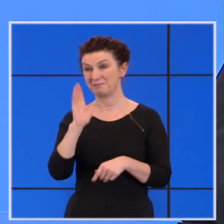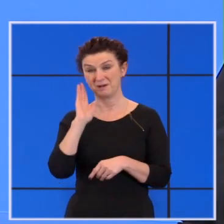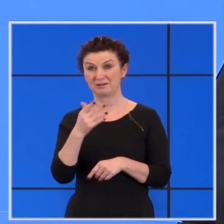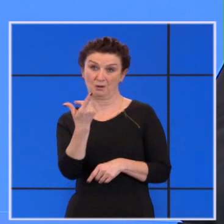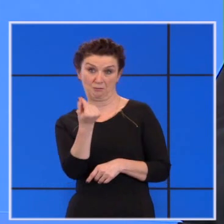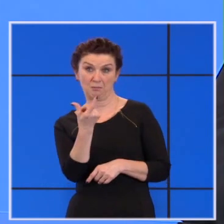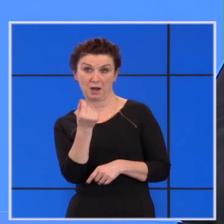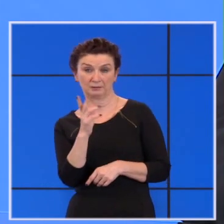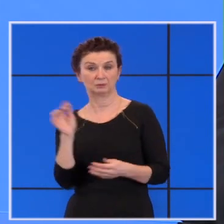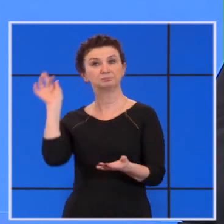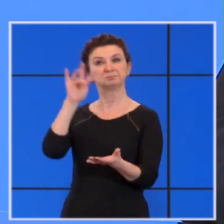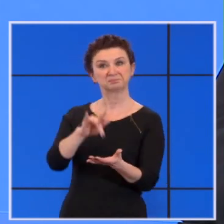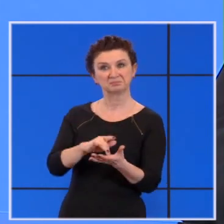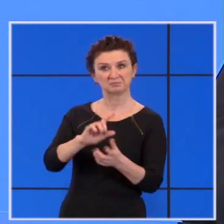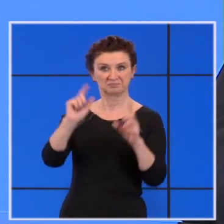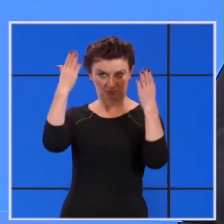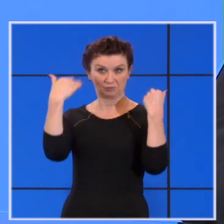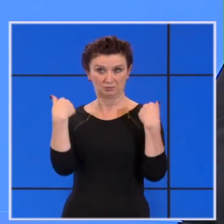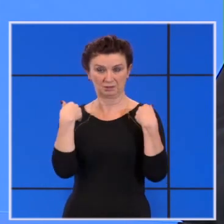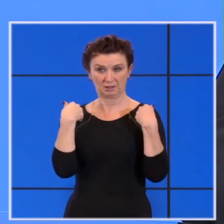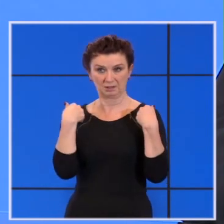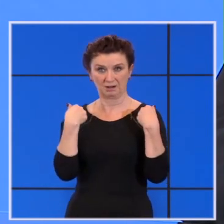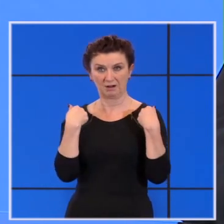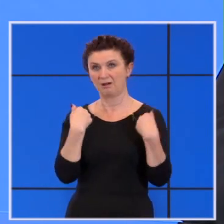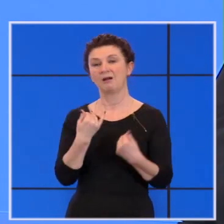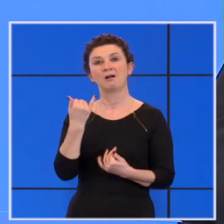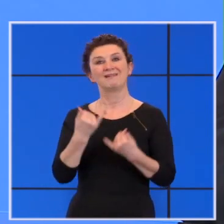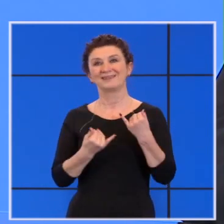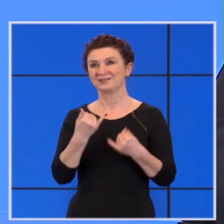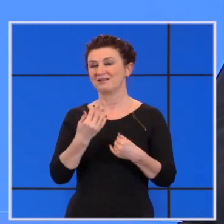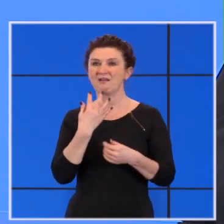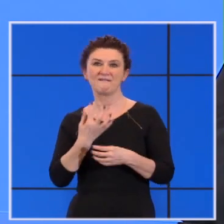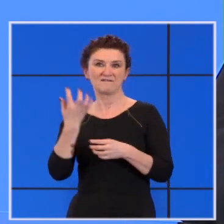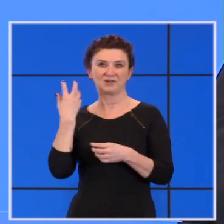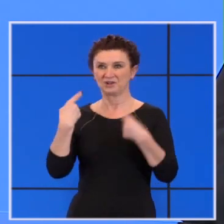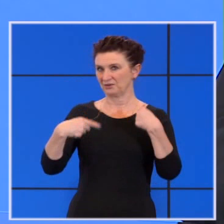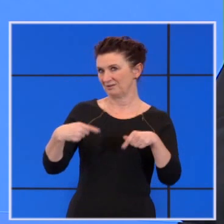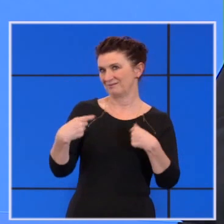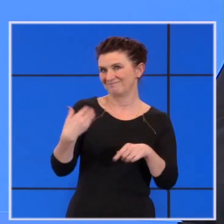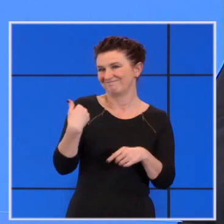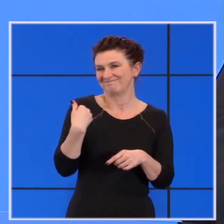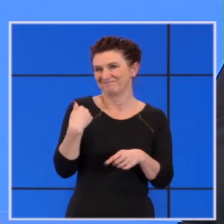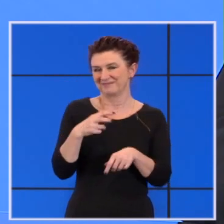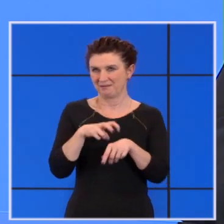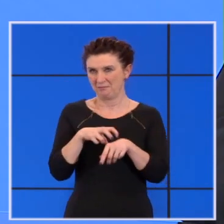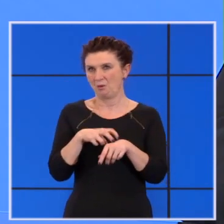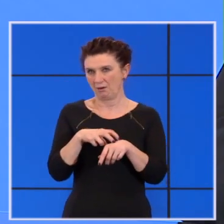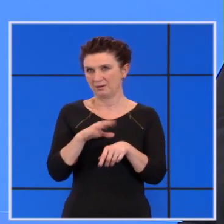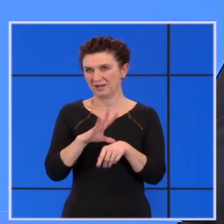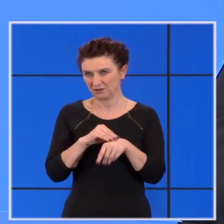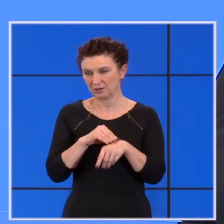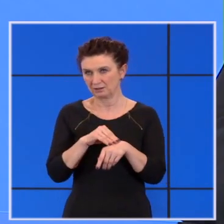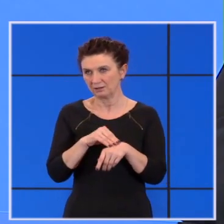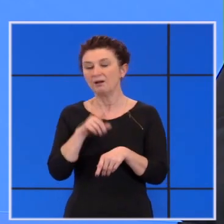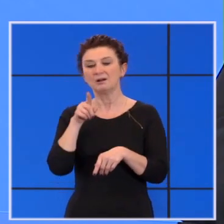leczenia bezpłodności bez jak gdyby wcześniejszej swojej historii leczenia. Te osoby będą mogły z tej metody skorzystać, te